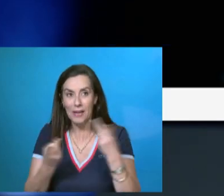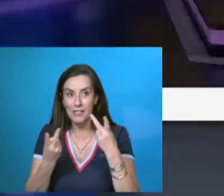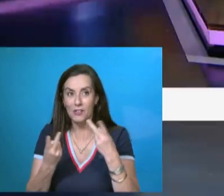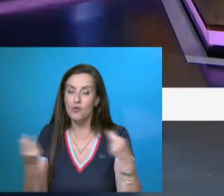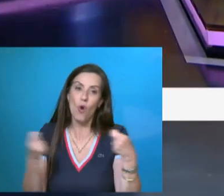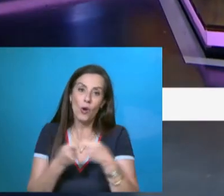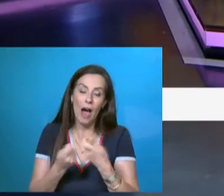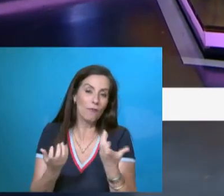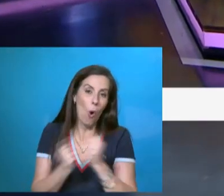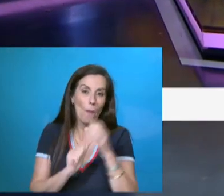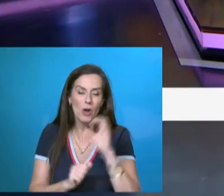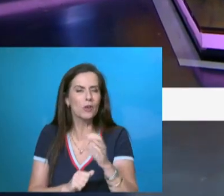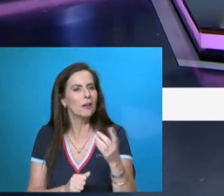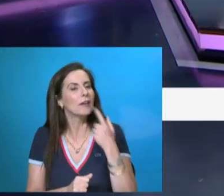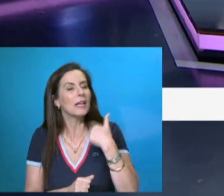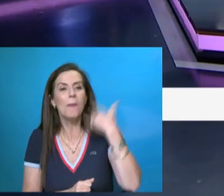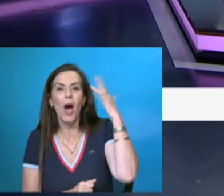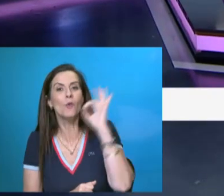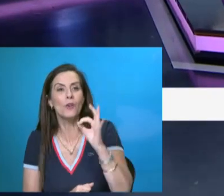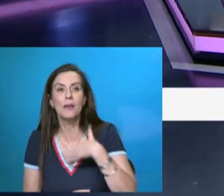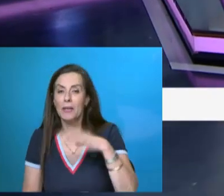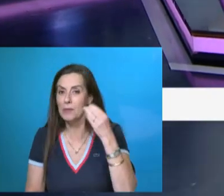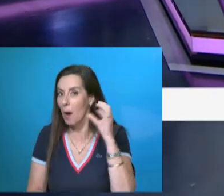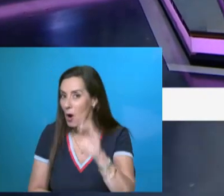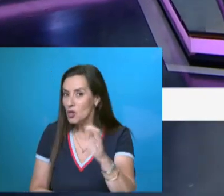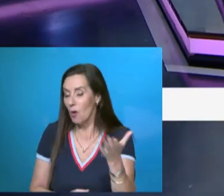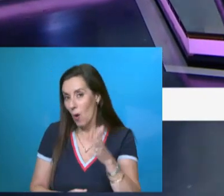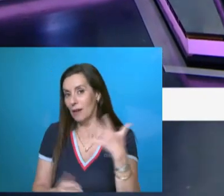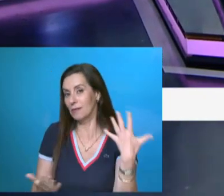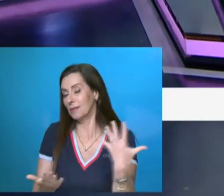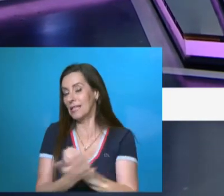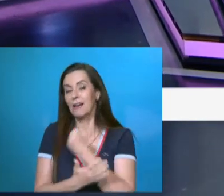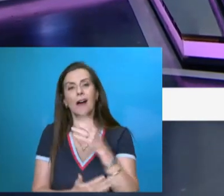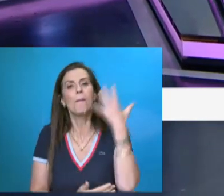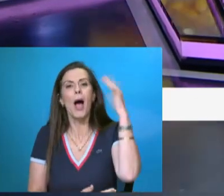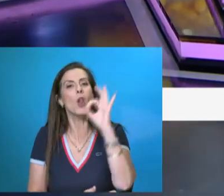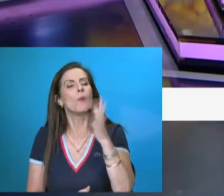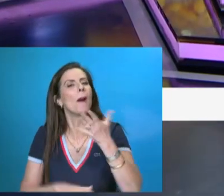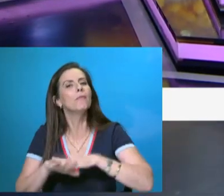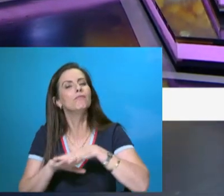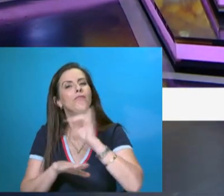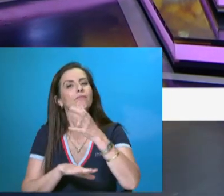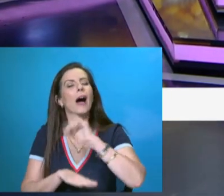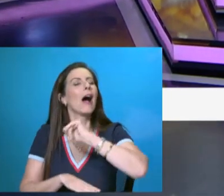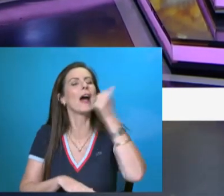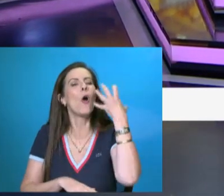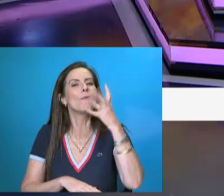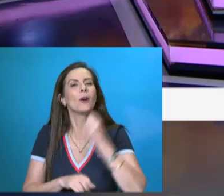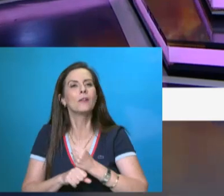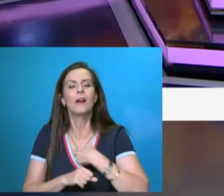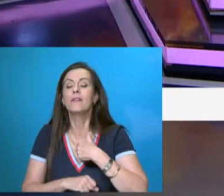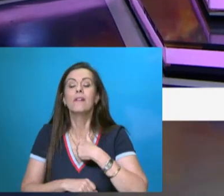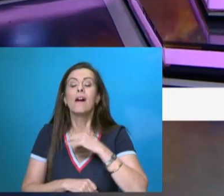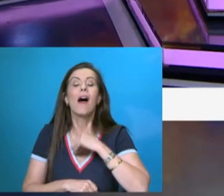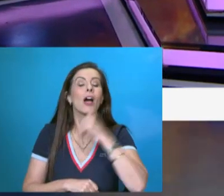משקיע. מה, ספר על החלום שלך? ואם אני אמצא שותף או משקיע, אז יכול להיות שזה ירוץ מהר. ספר על החלום שלך, במה אתה מתמחה? מה אתה הכי אוהב לאפות? מהמם, אני הכי אוהב